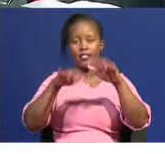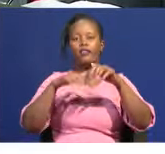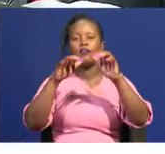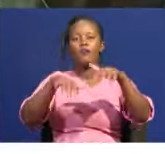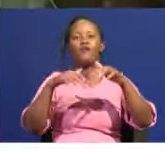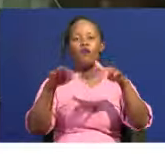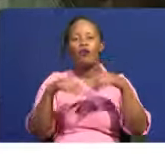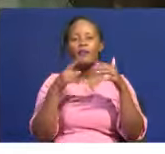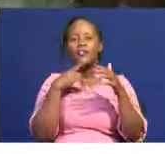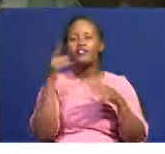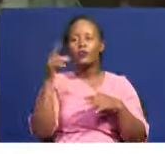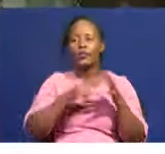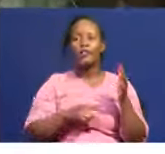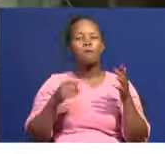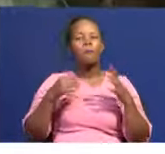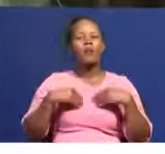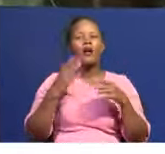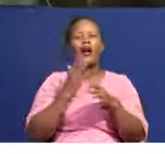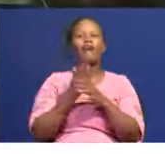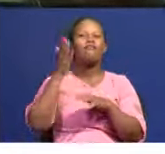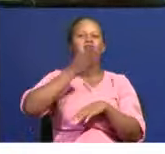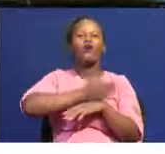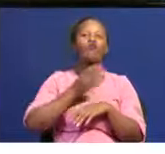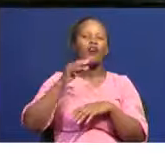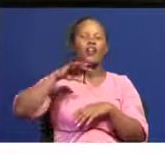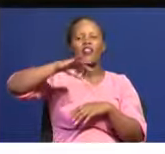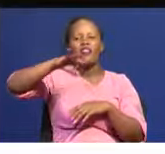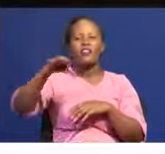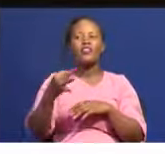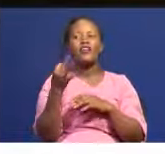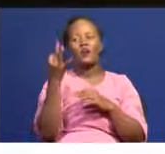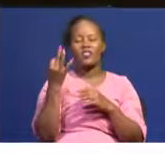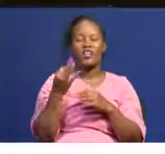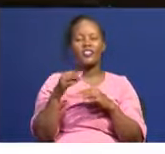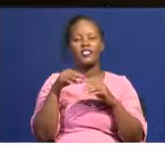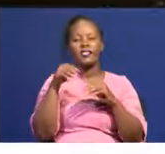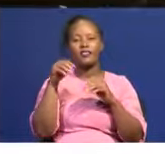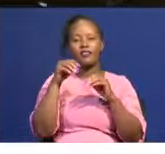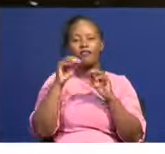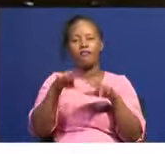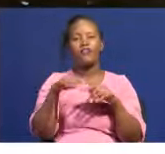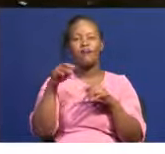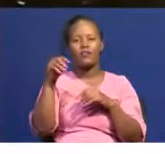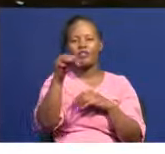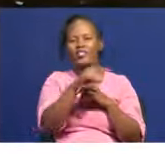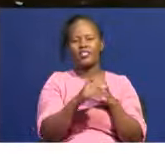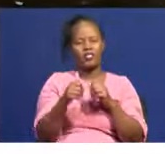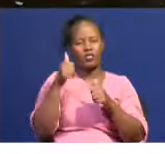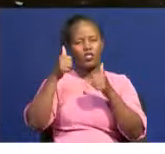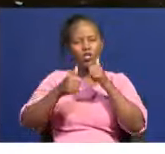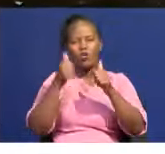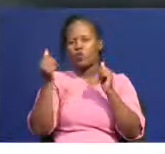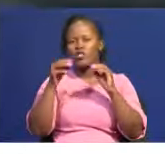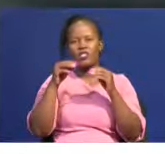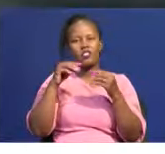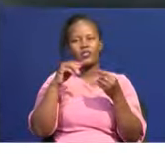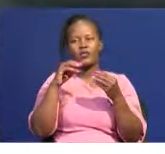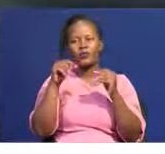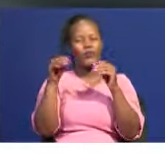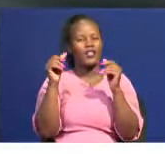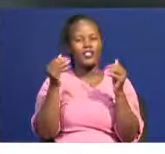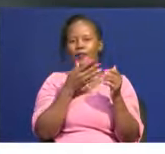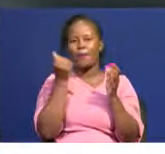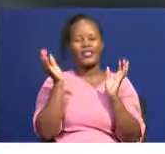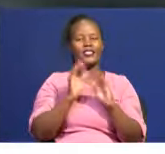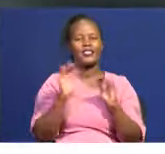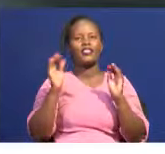Linturi amesema yapo magunia zaidi ya 3,000 ya mbolea ambayo yalibainika kutoafikia viwango vilivyowekwa. So I